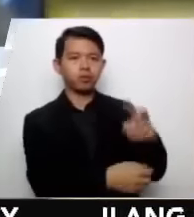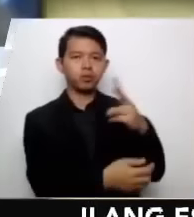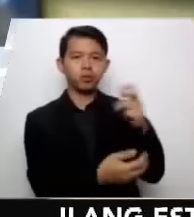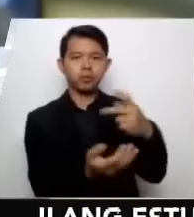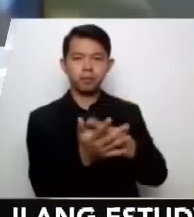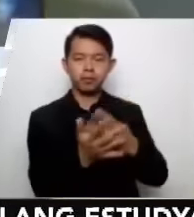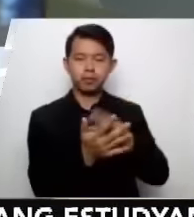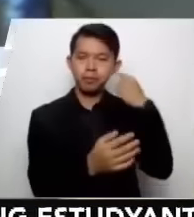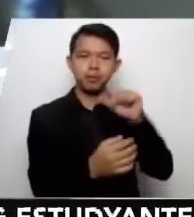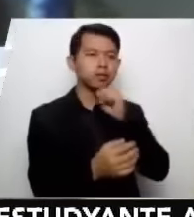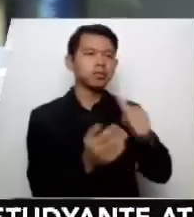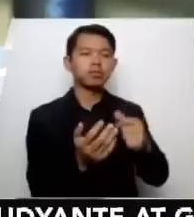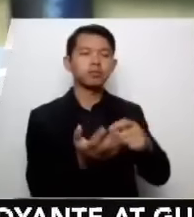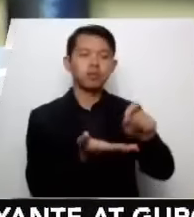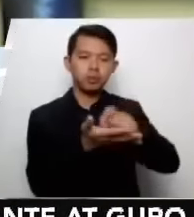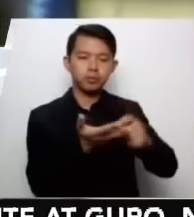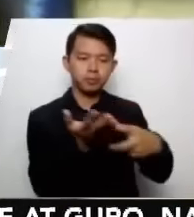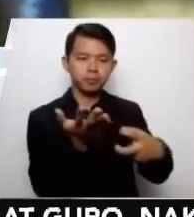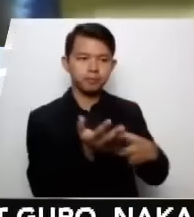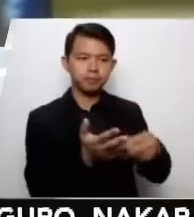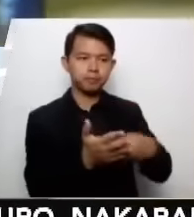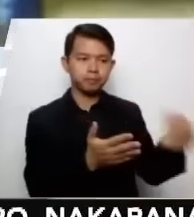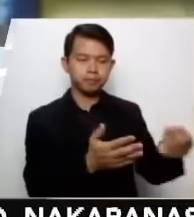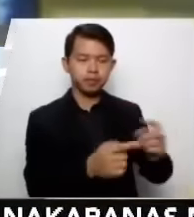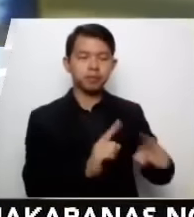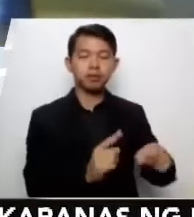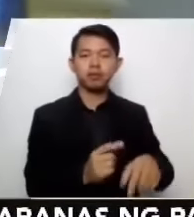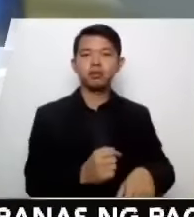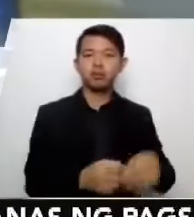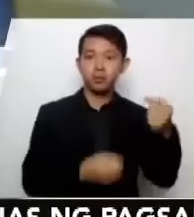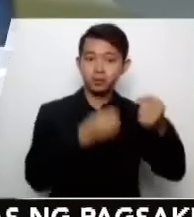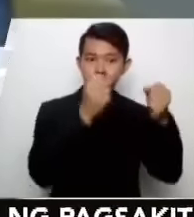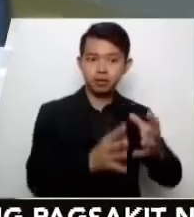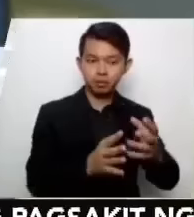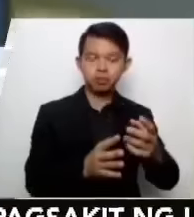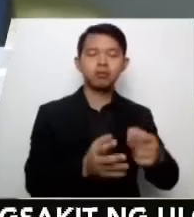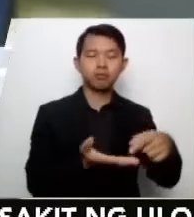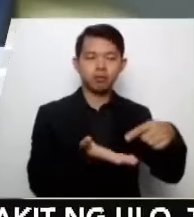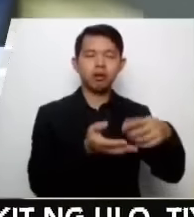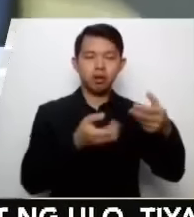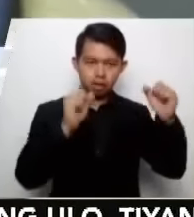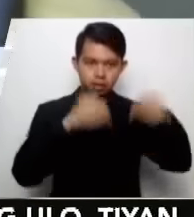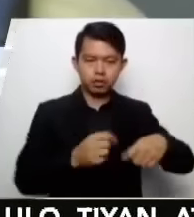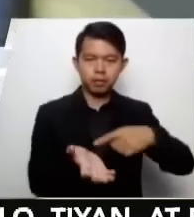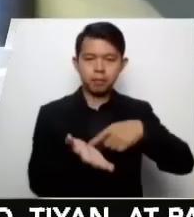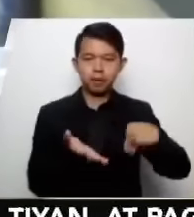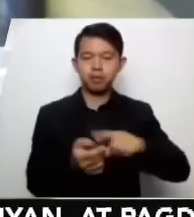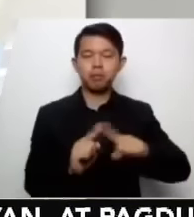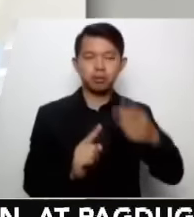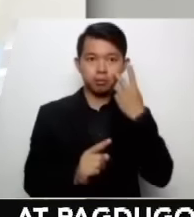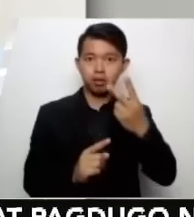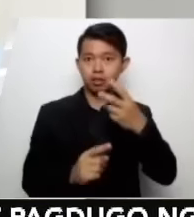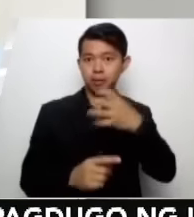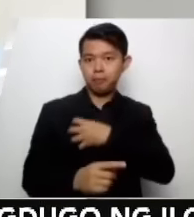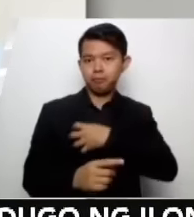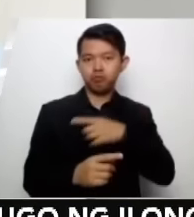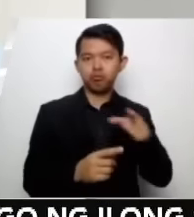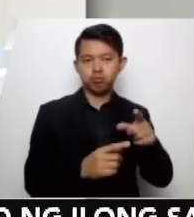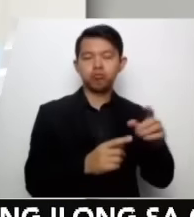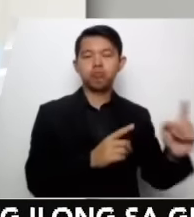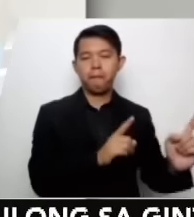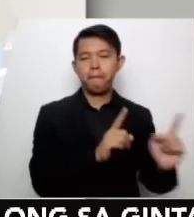nagbayad daw ang biktima pero nakakita siya ng pul kalayuan kintin at doya inaro